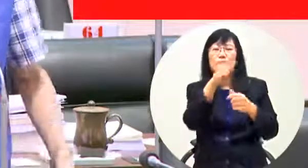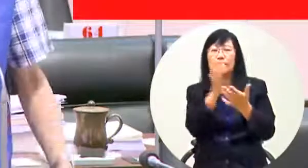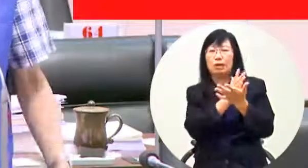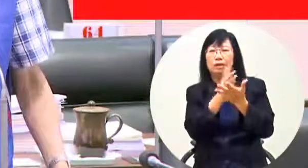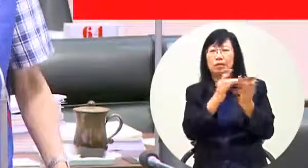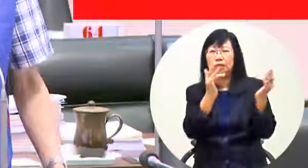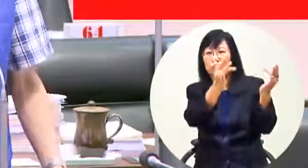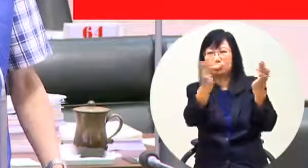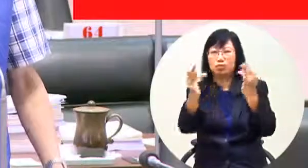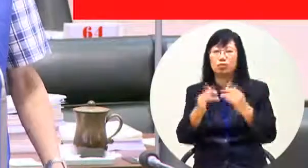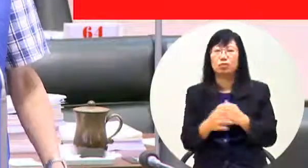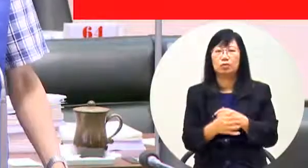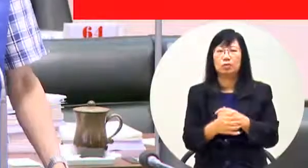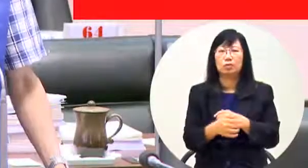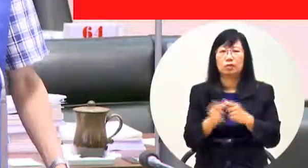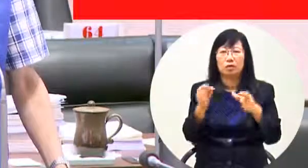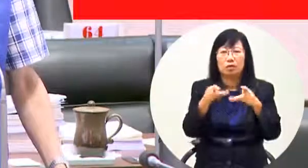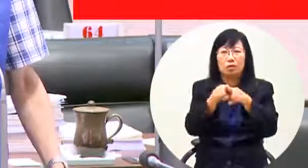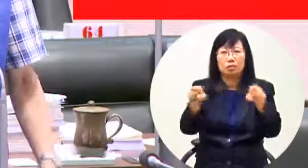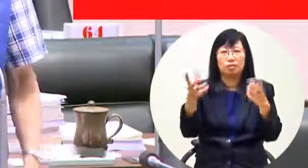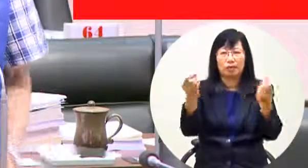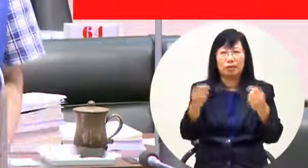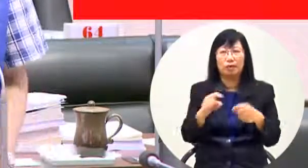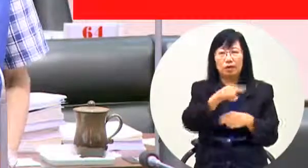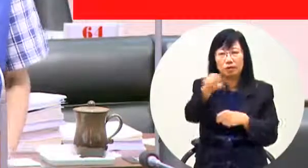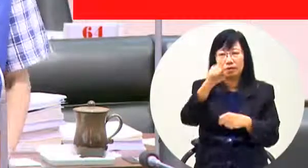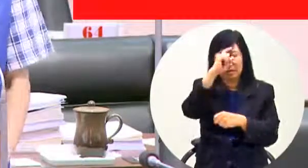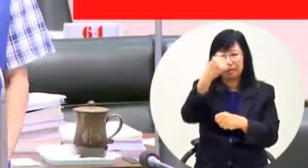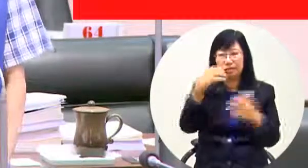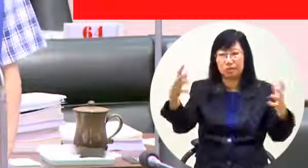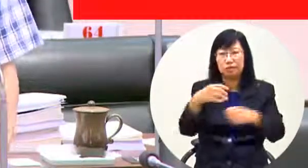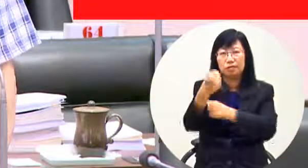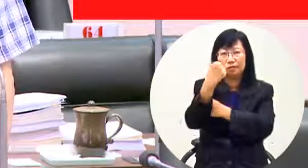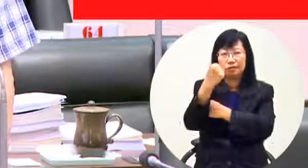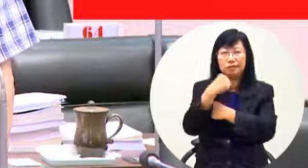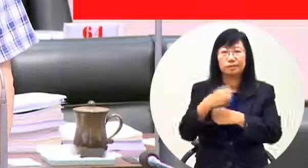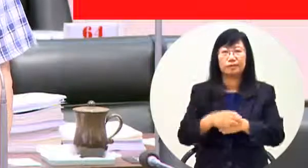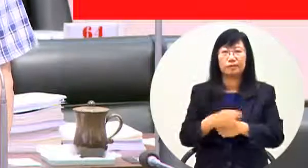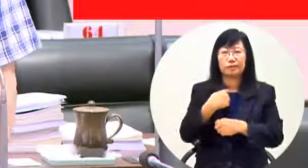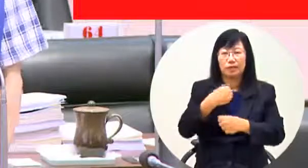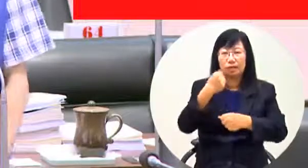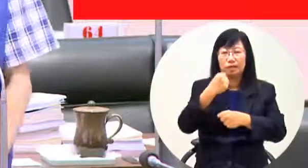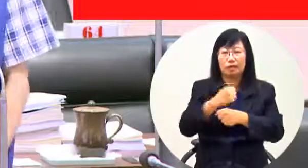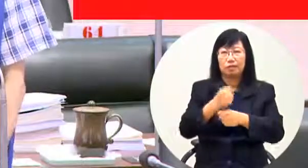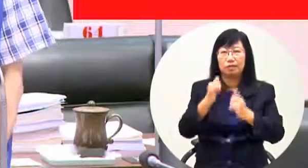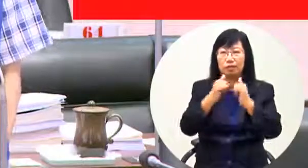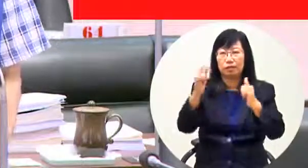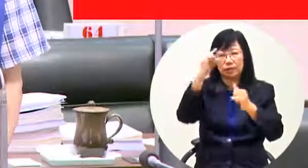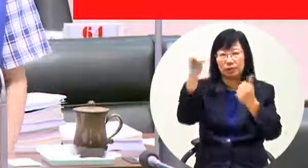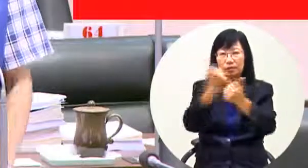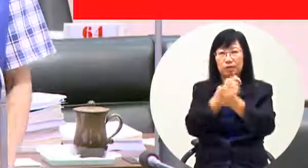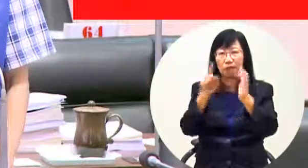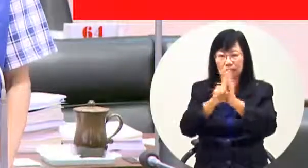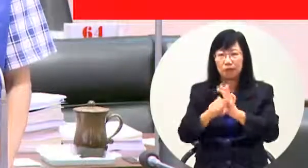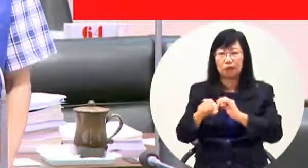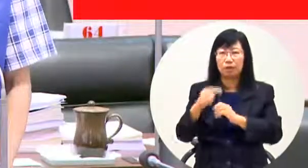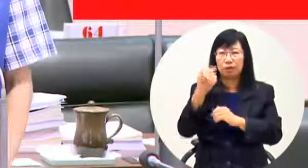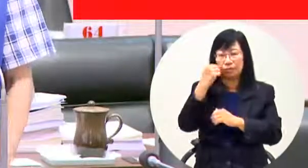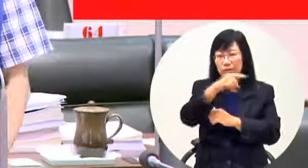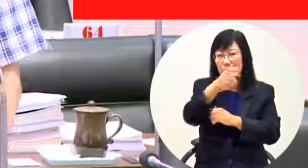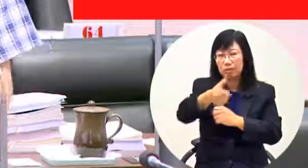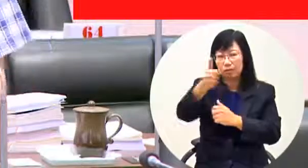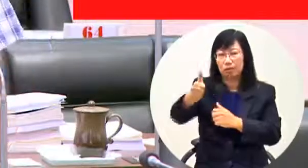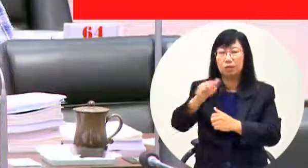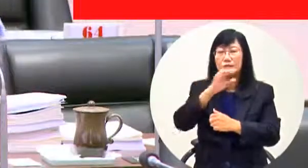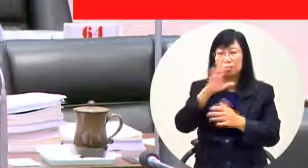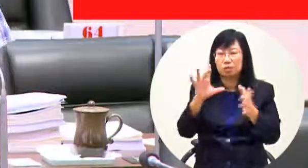策群力，哦，哦，这民意代表也好，哦，这官员也好，都是缘分啊，没有当也是另外